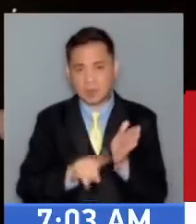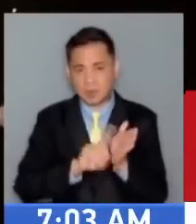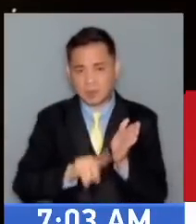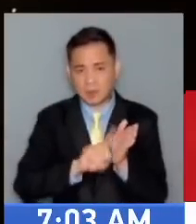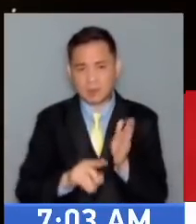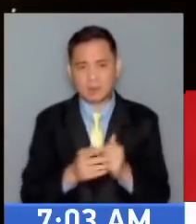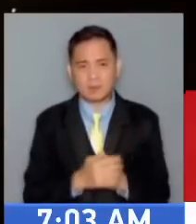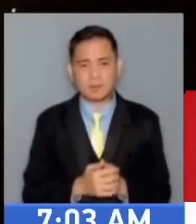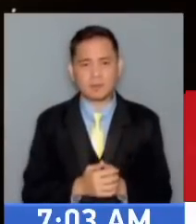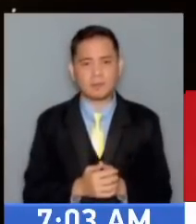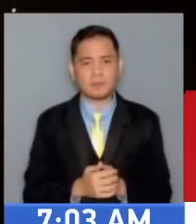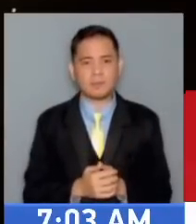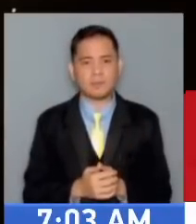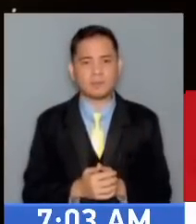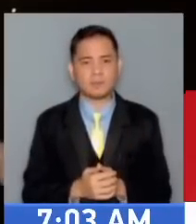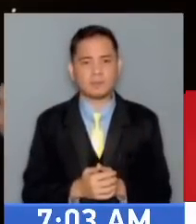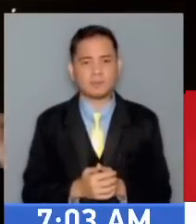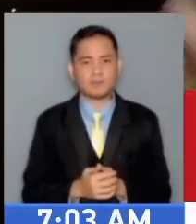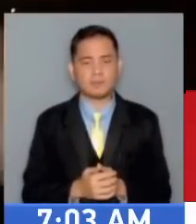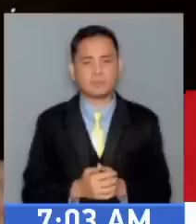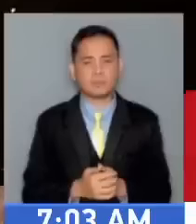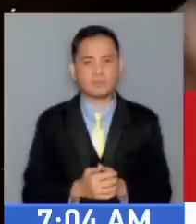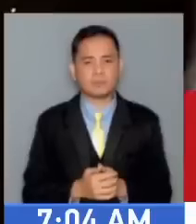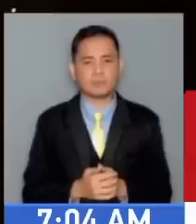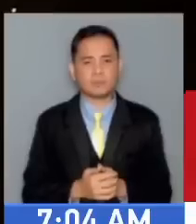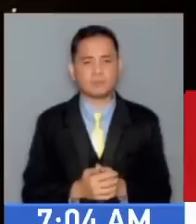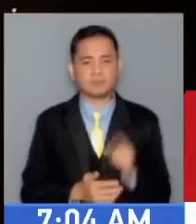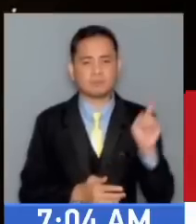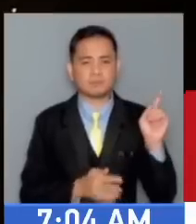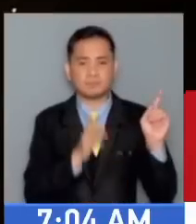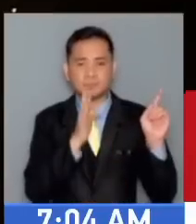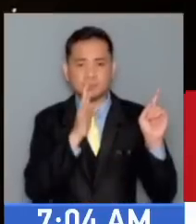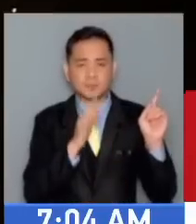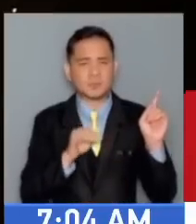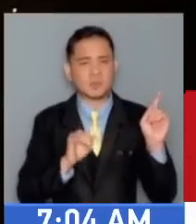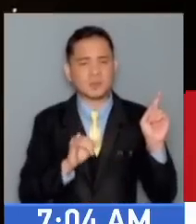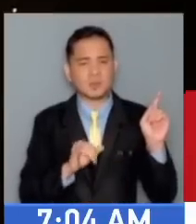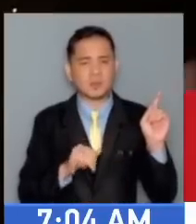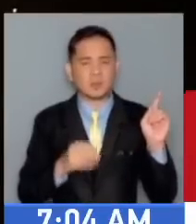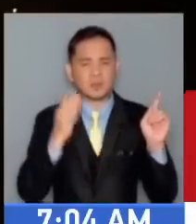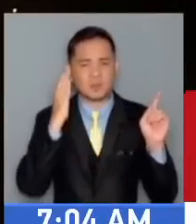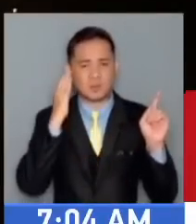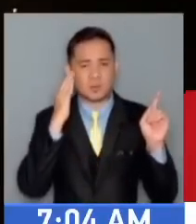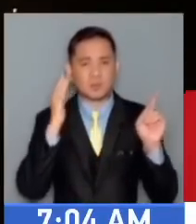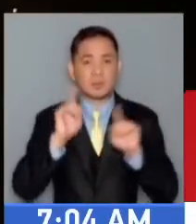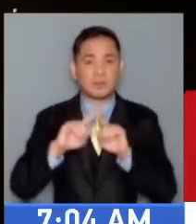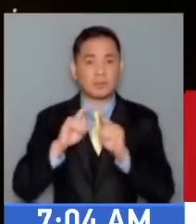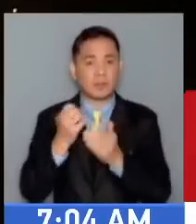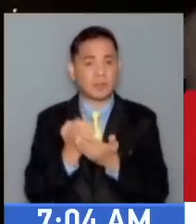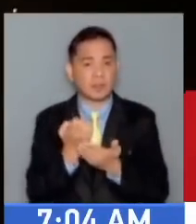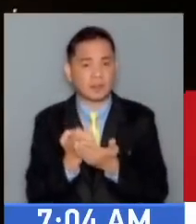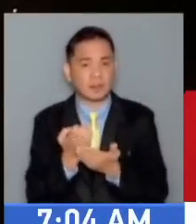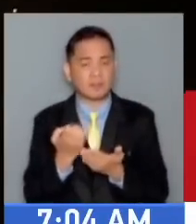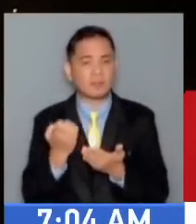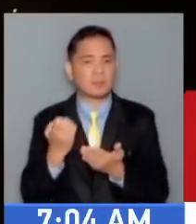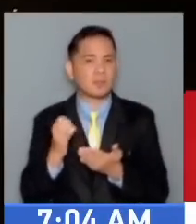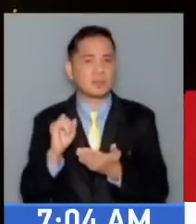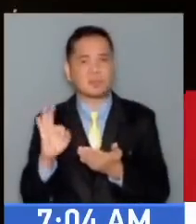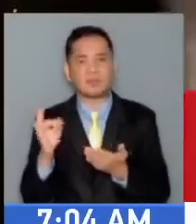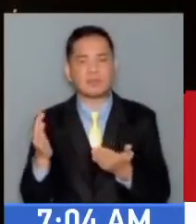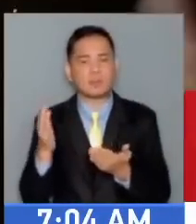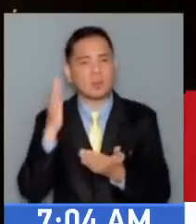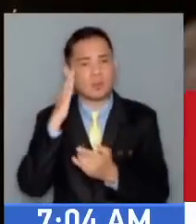mga parang yung mga traces or evidence na ginamit siya sa love scam, sa investment scam,